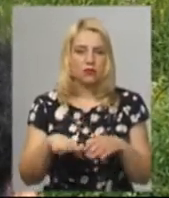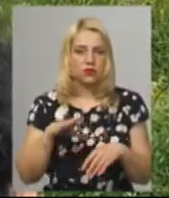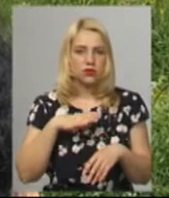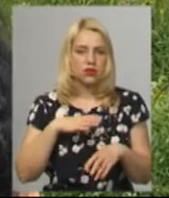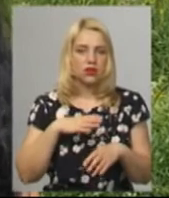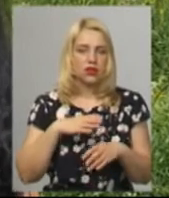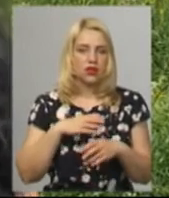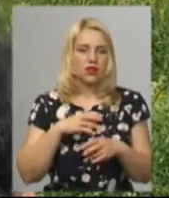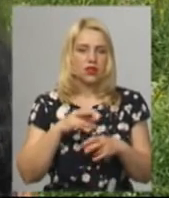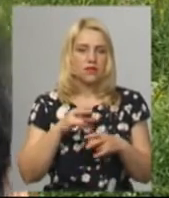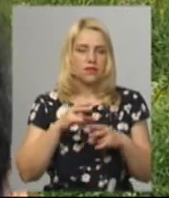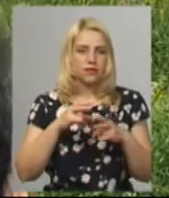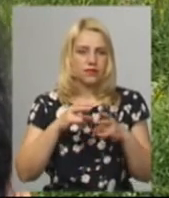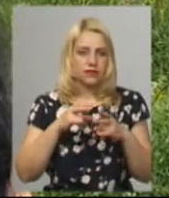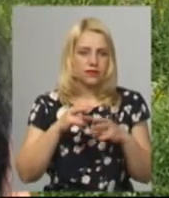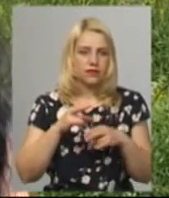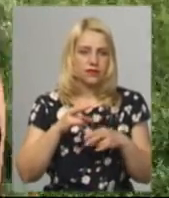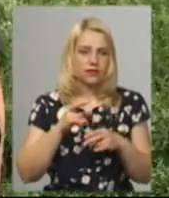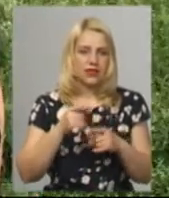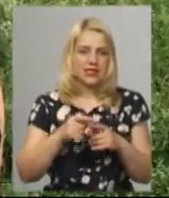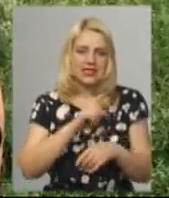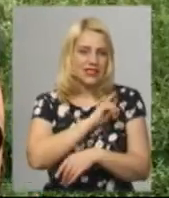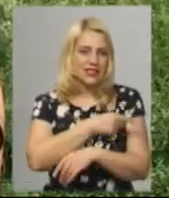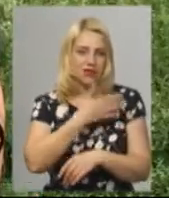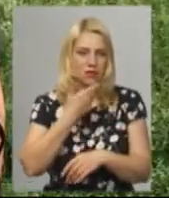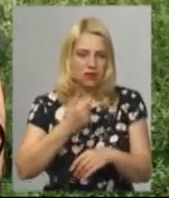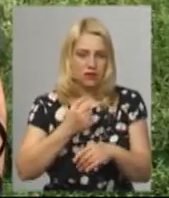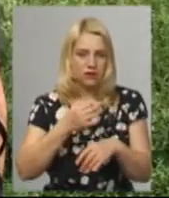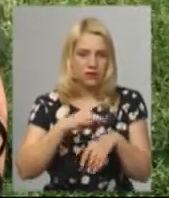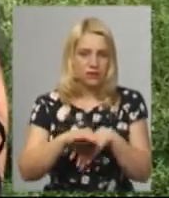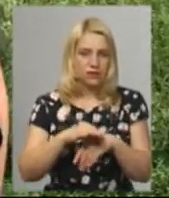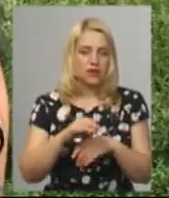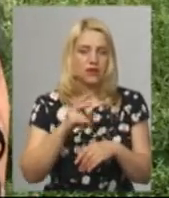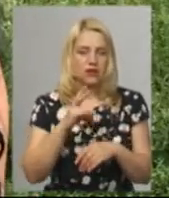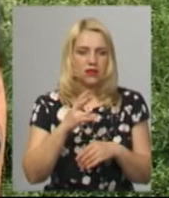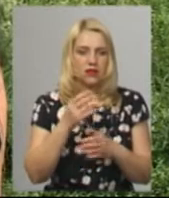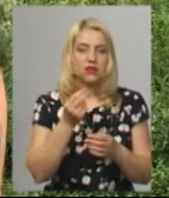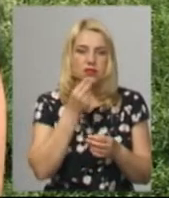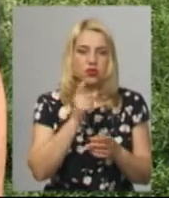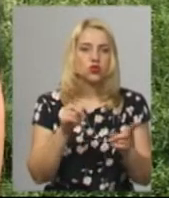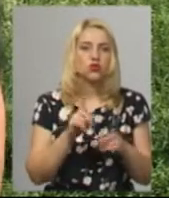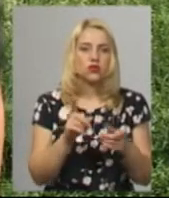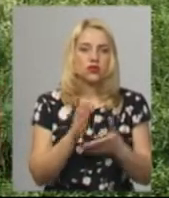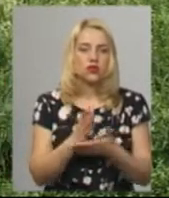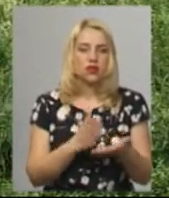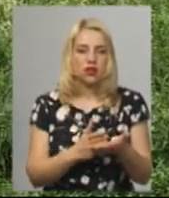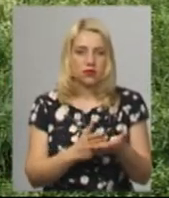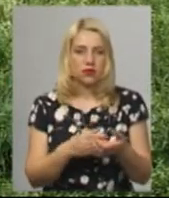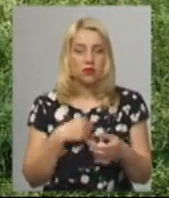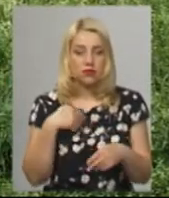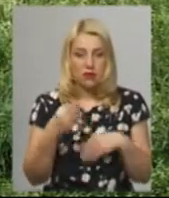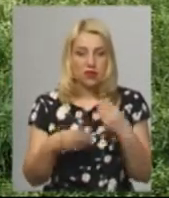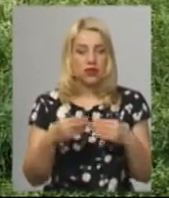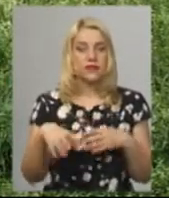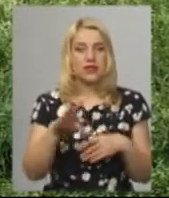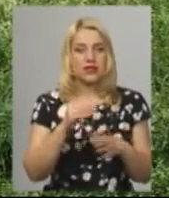покалічені, але щоб так вже дуже сильно, то ні. Він їсть тільки хліб. Всі даємо, якби